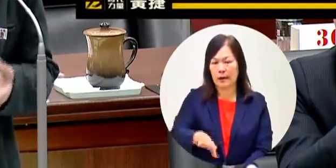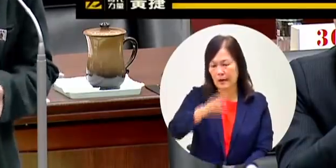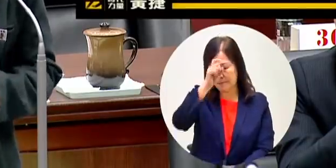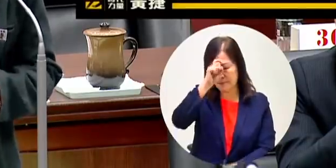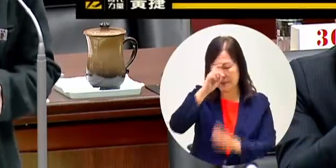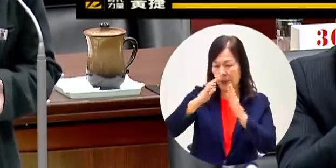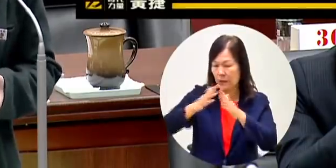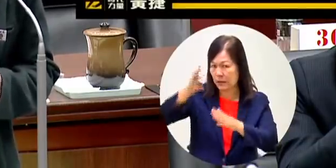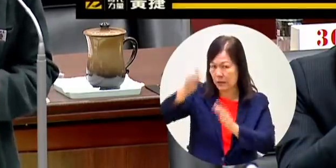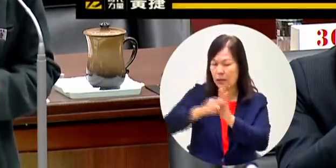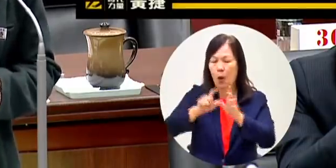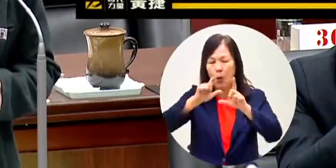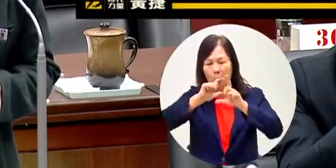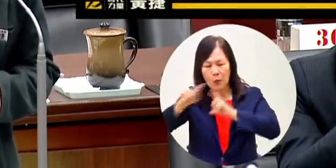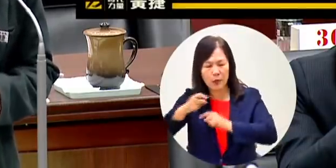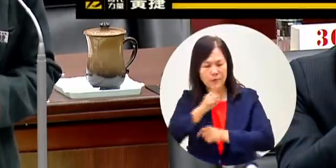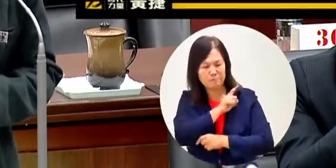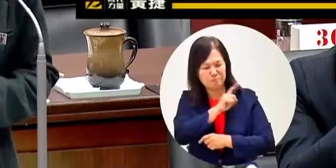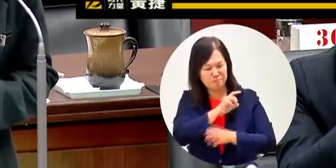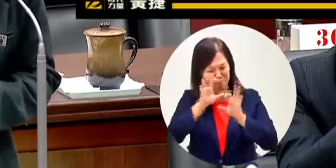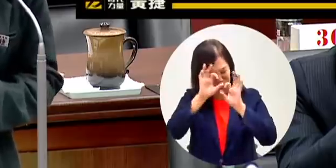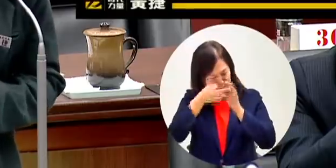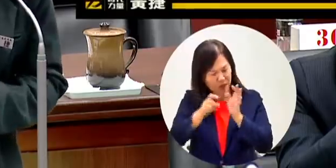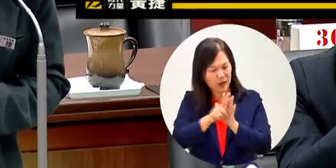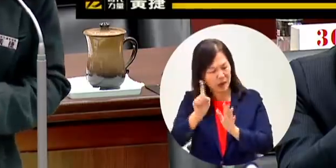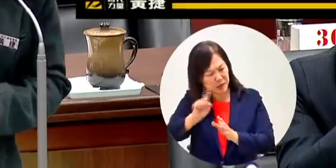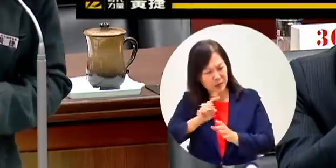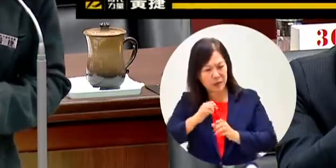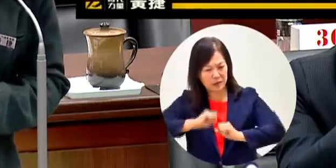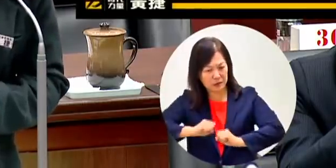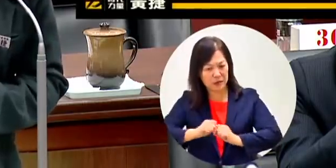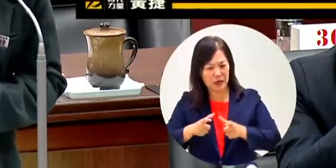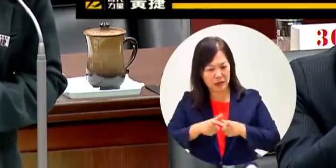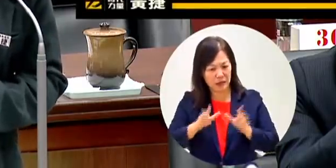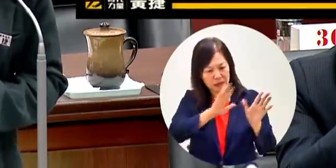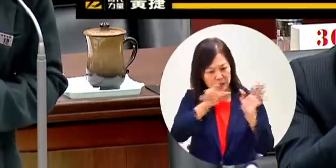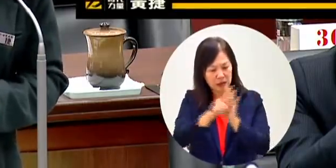说怎样才是一个健康的心态来面对性教育这件事情。